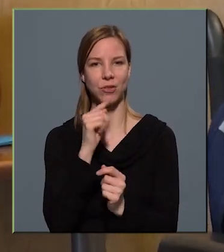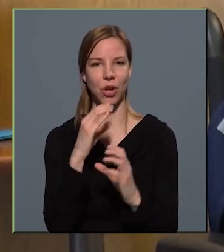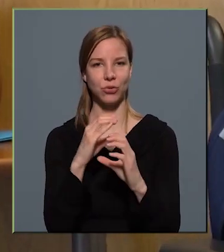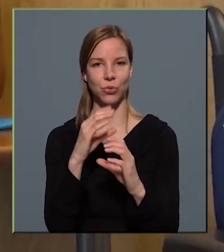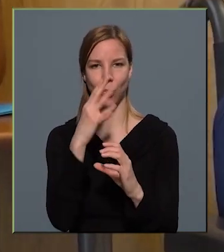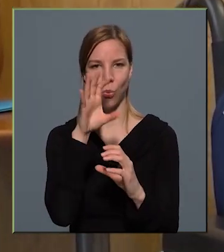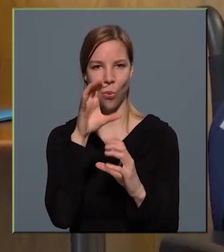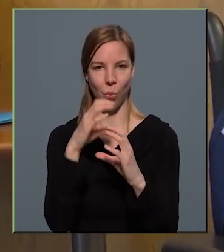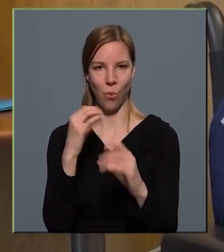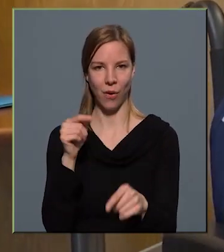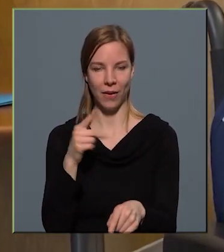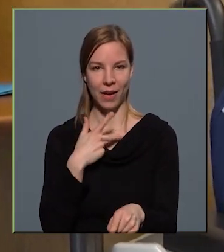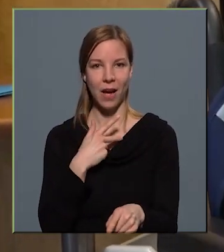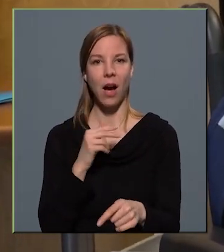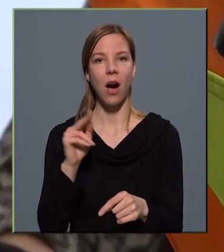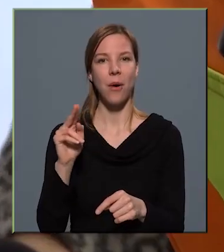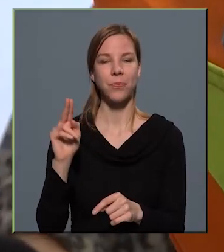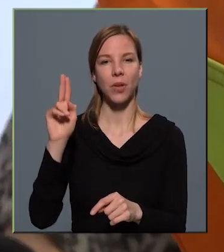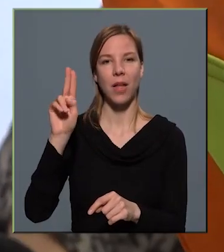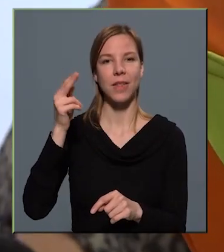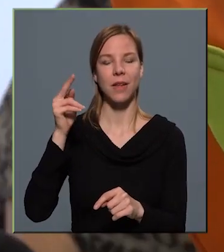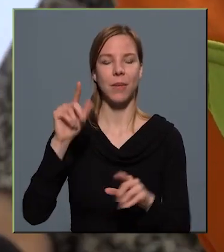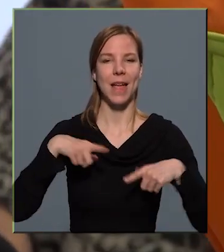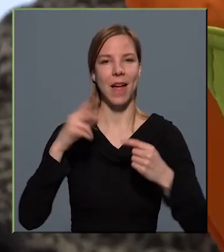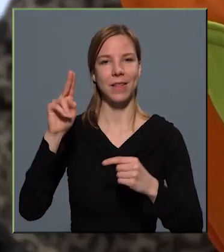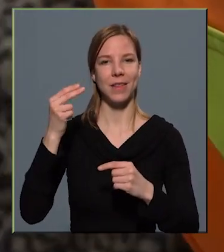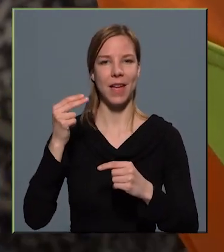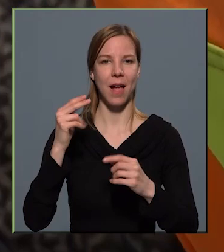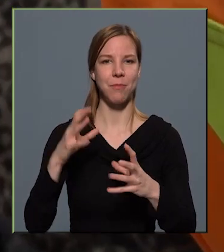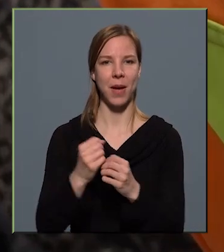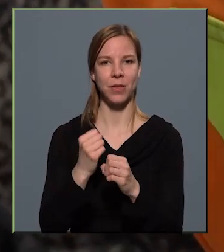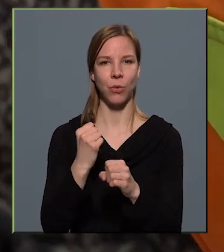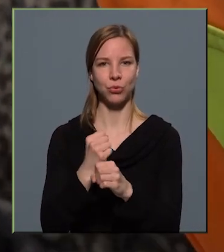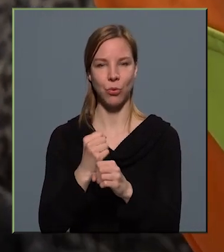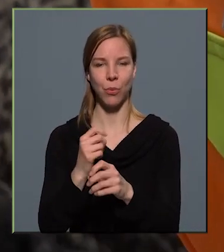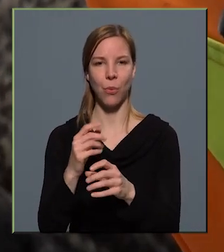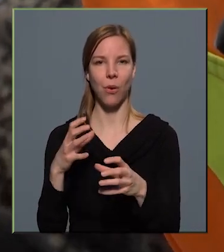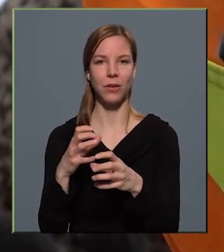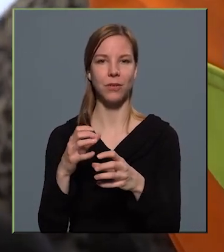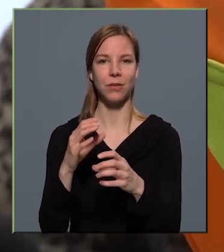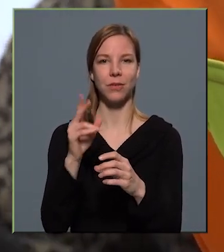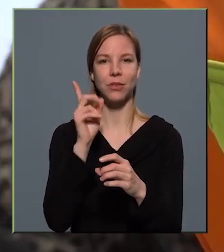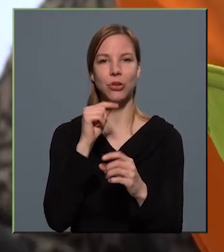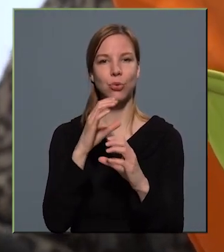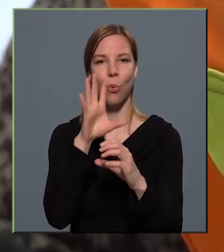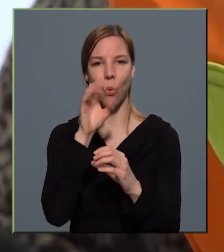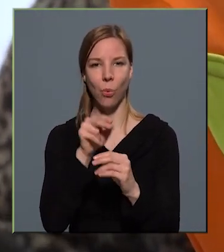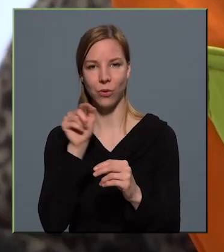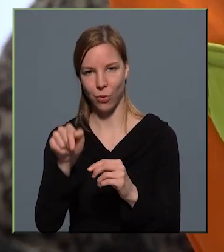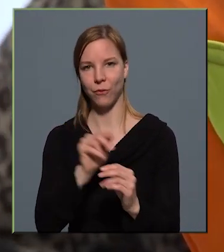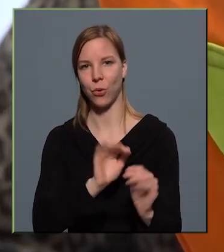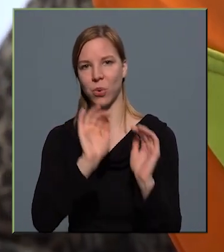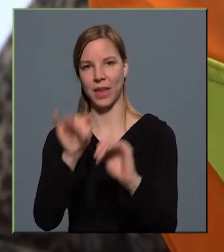az életjelmentő csoportnak a tacskóját fogjuk mi támogatni, illetve nyilván természetesen a